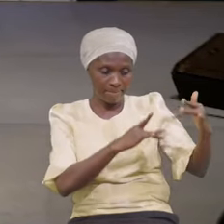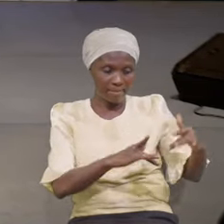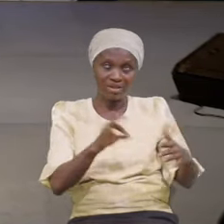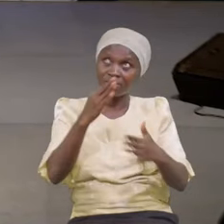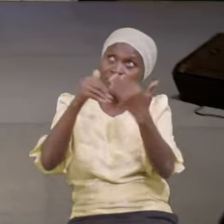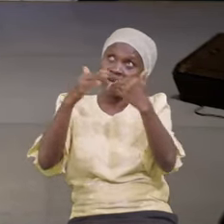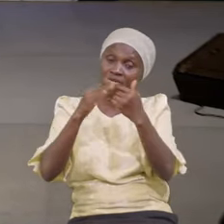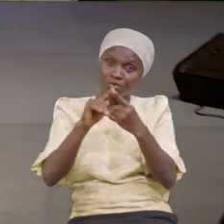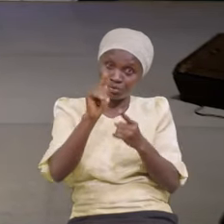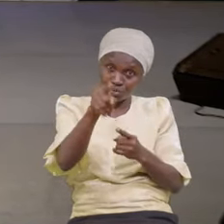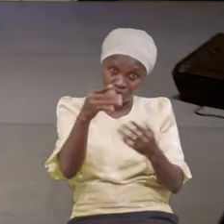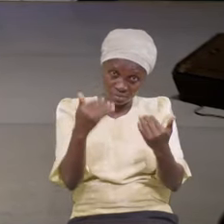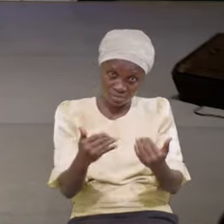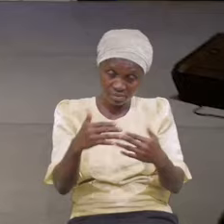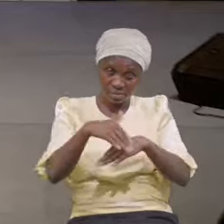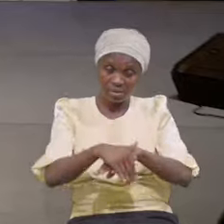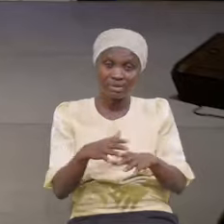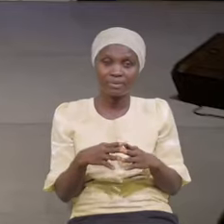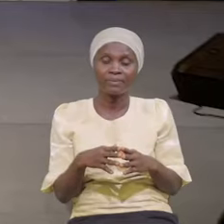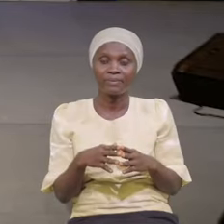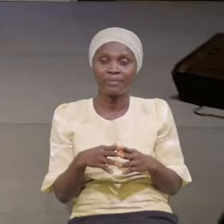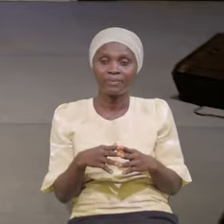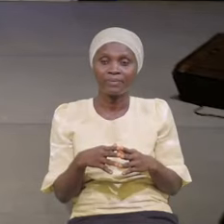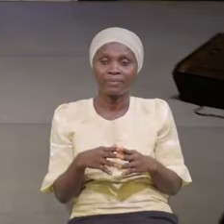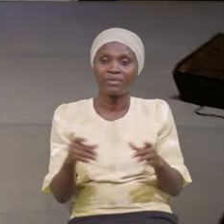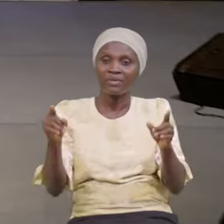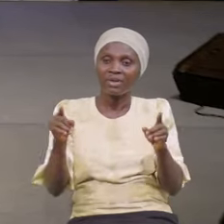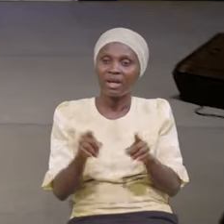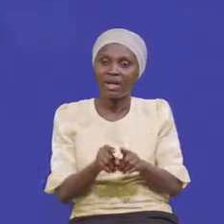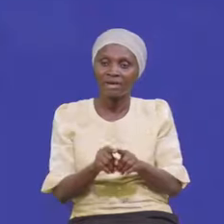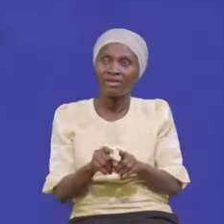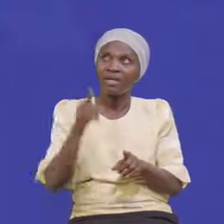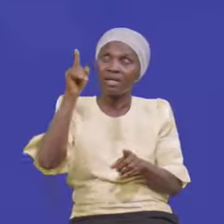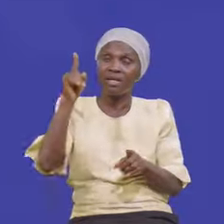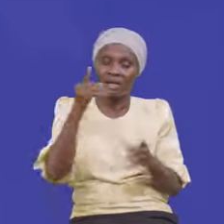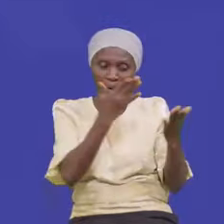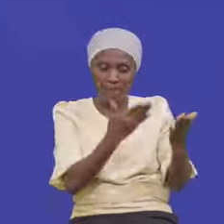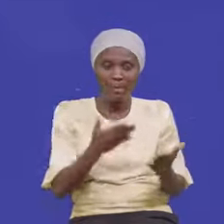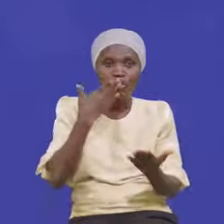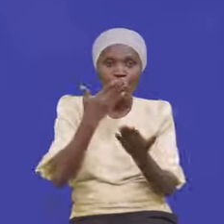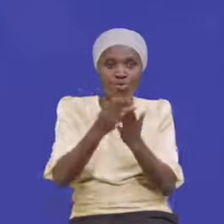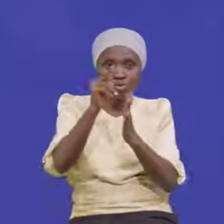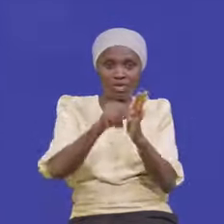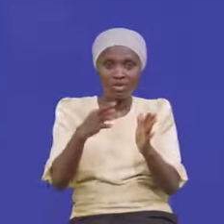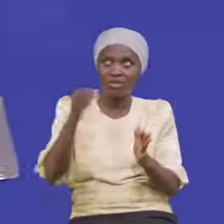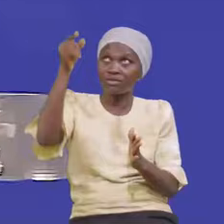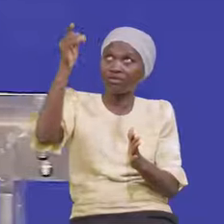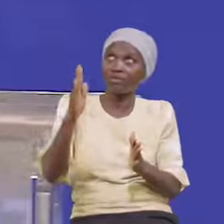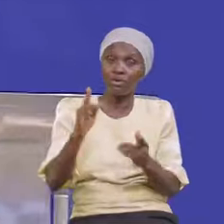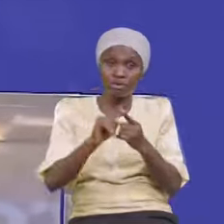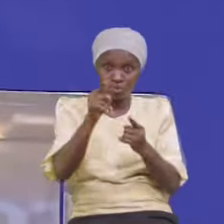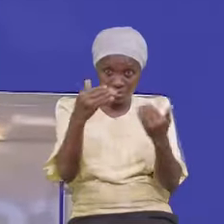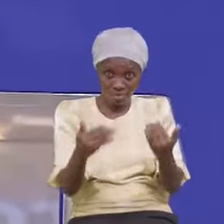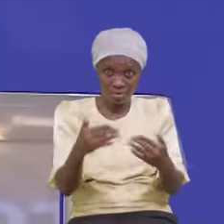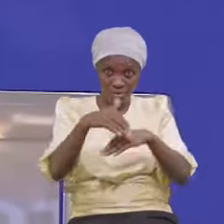you tonight, ఆయన పరలోకపు కనికరాన్ని రాత్రి మీకు విడుదల చేయించుండగా, as he brings the goodness of God to you tonight, ఆయన దేవుని మంచి తనని రాత్రి